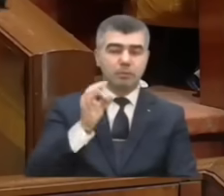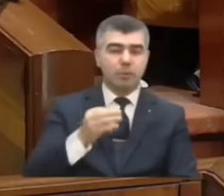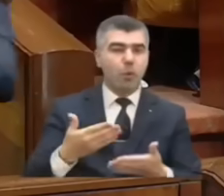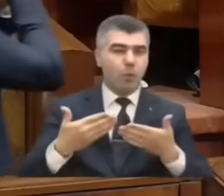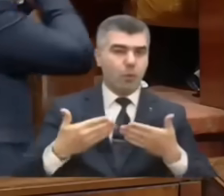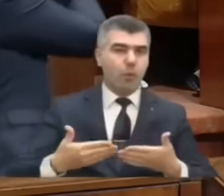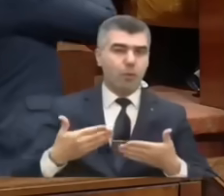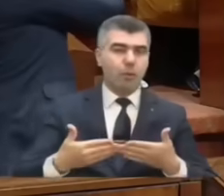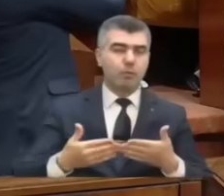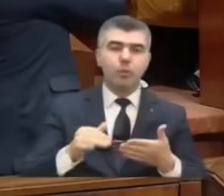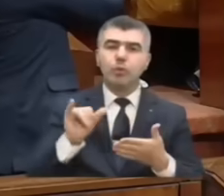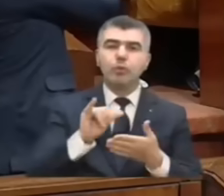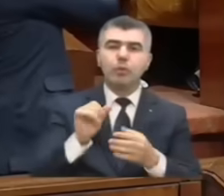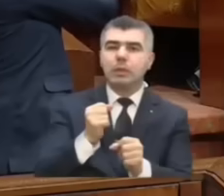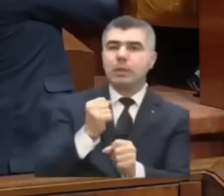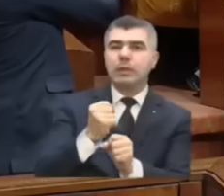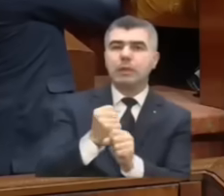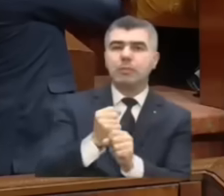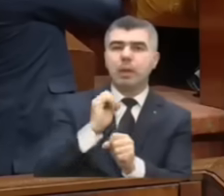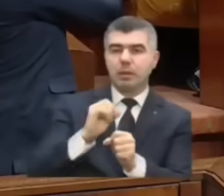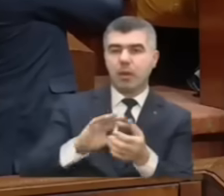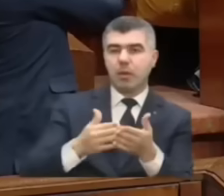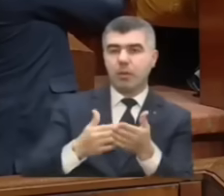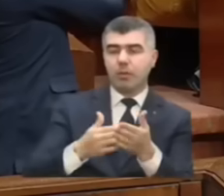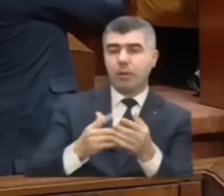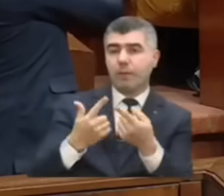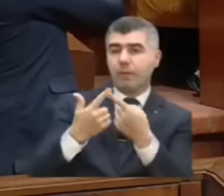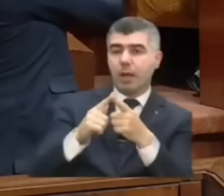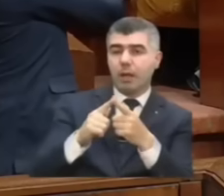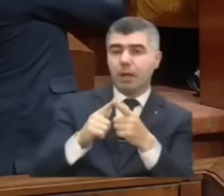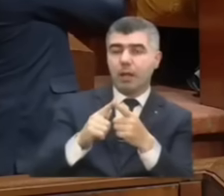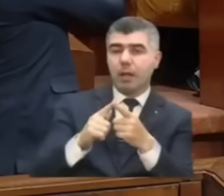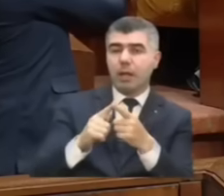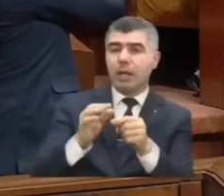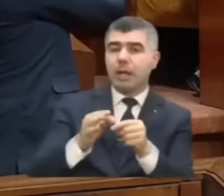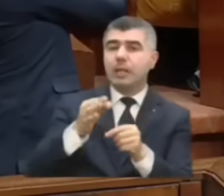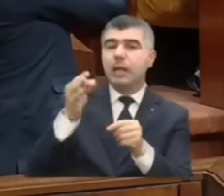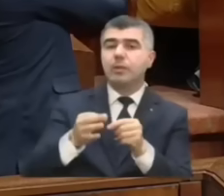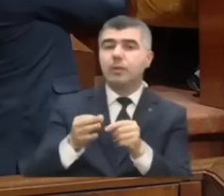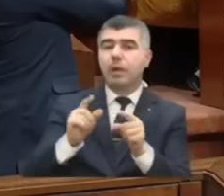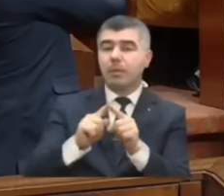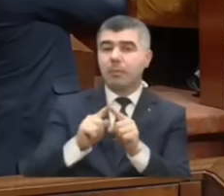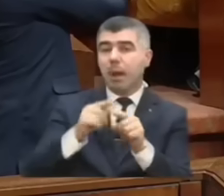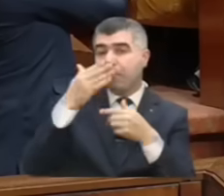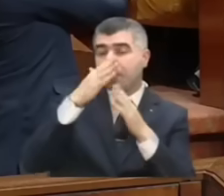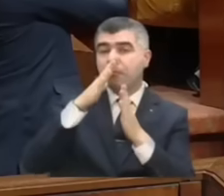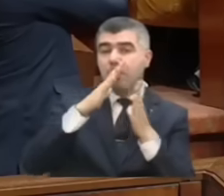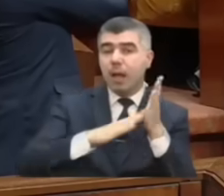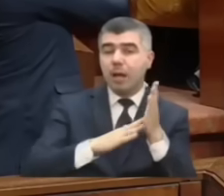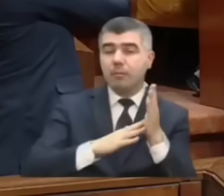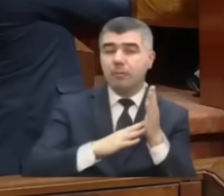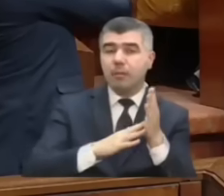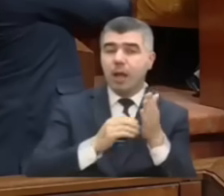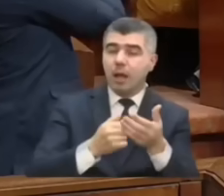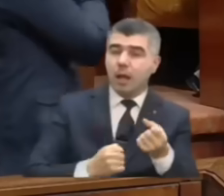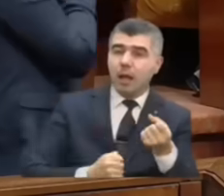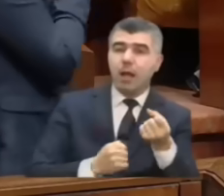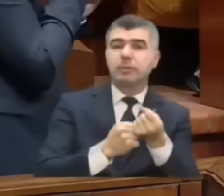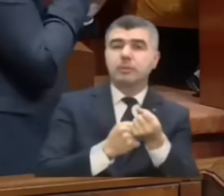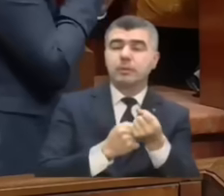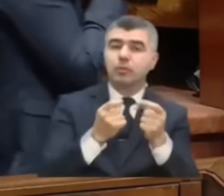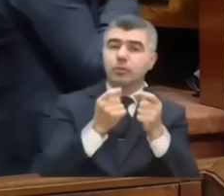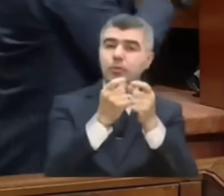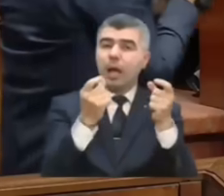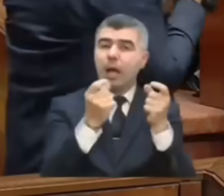ماذا أنتم فاعلون من أجل تفادي الإضرار بسلاسل الإنتاج الوطنية لحماية المقاولة الوطنية، ماذا